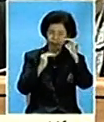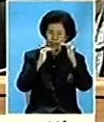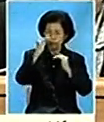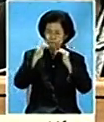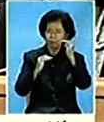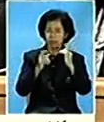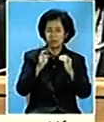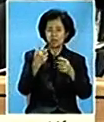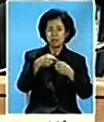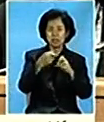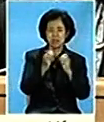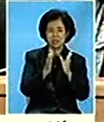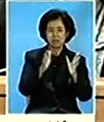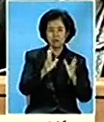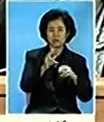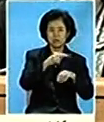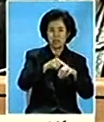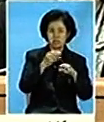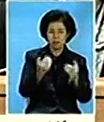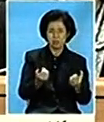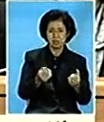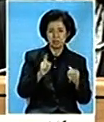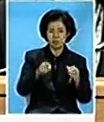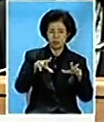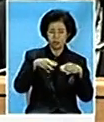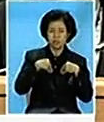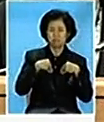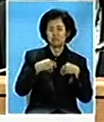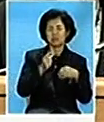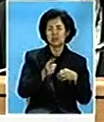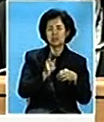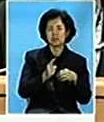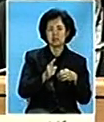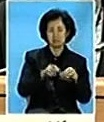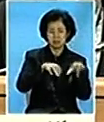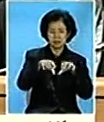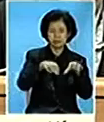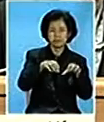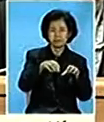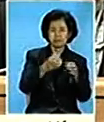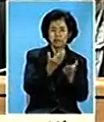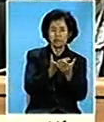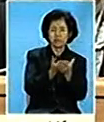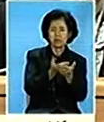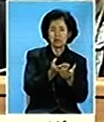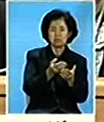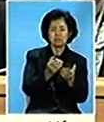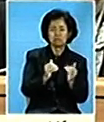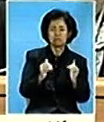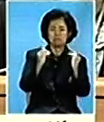ใหญ่ของชาติขณะนี้ต้องยอมรับความจริงว่าการจัดสรรรายได้ผลประโยชน์เนี่ยยังไม่เท่